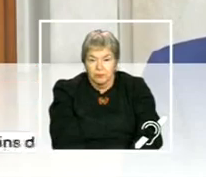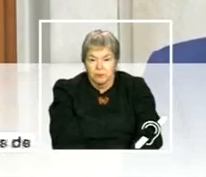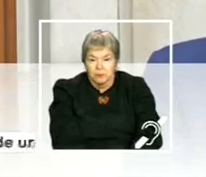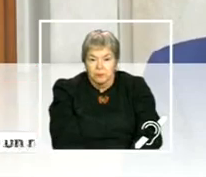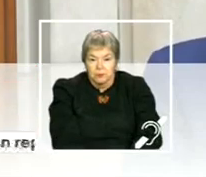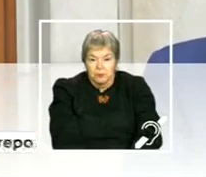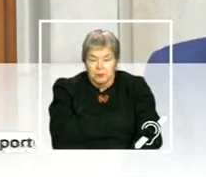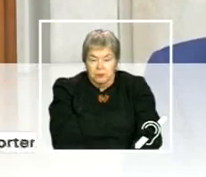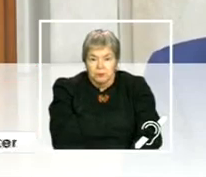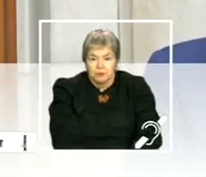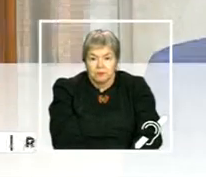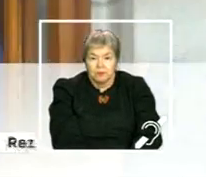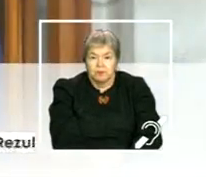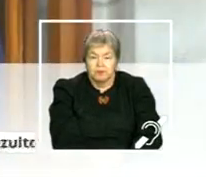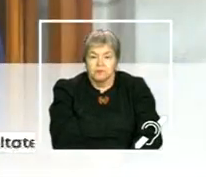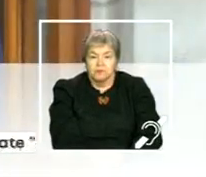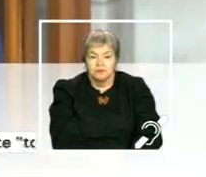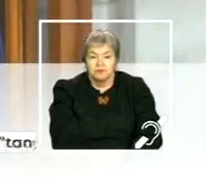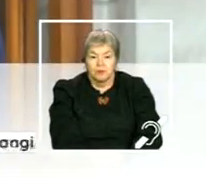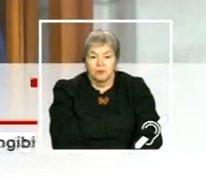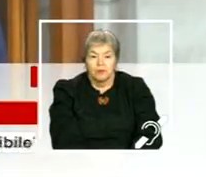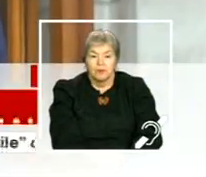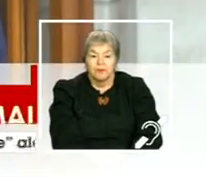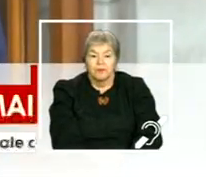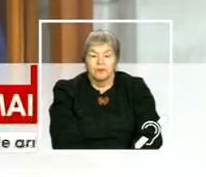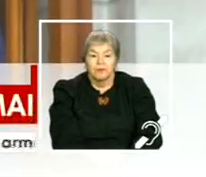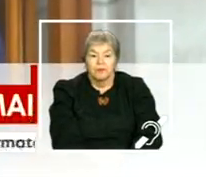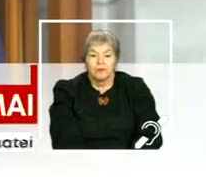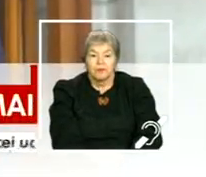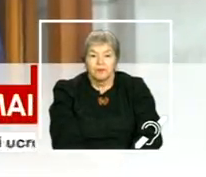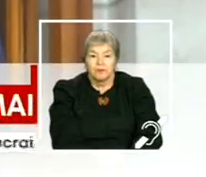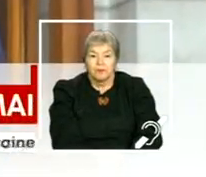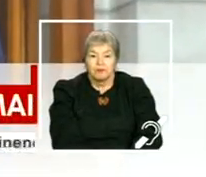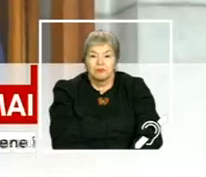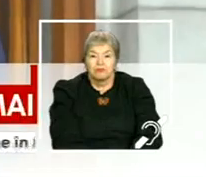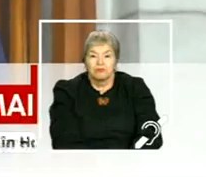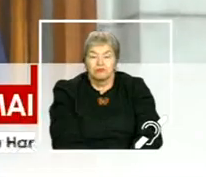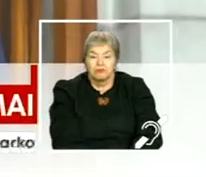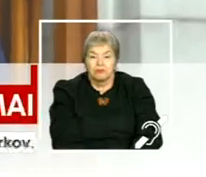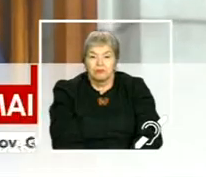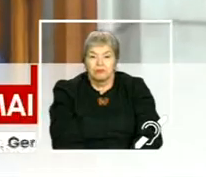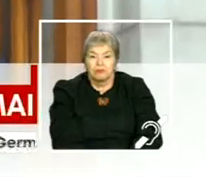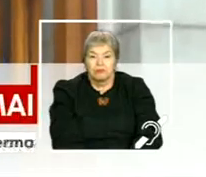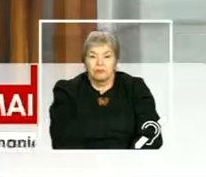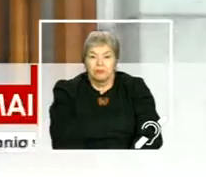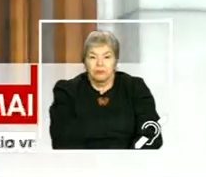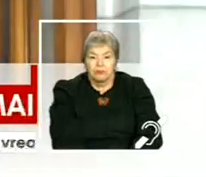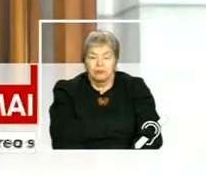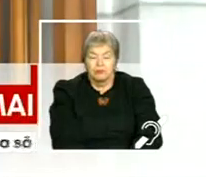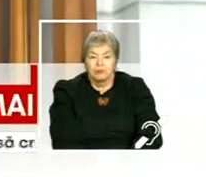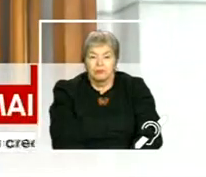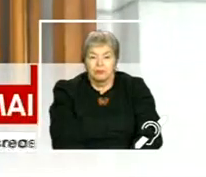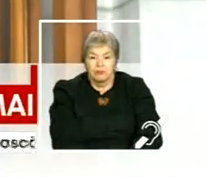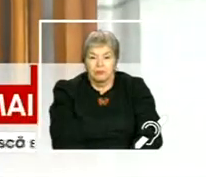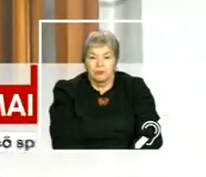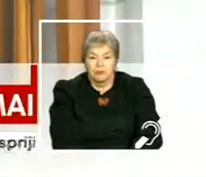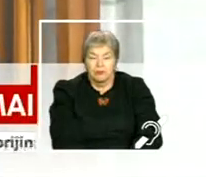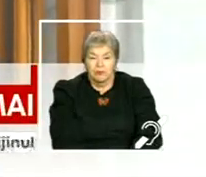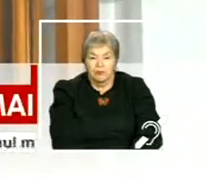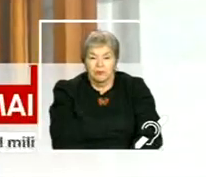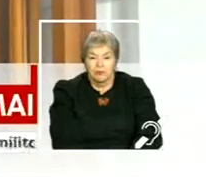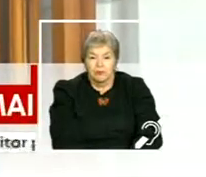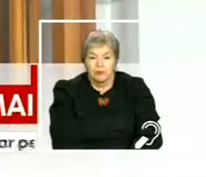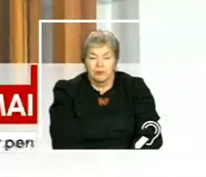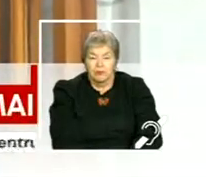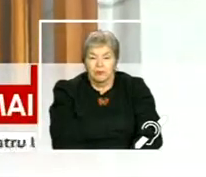Ireland and for Palestine. To the people of Israel, I say today, Ireland is resolute and unequivocal in fully recognizing the state of Israel